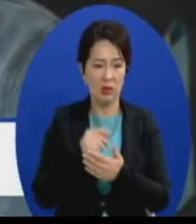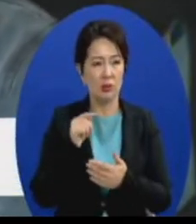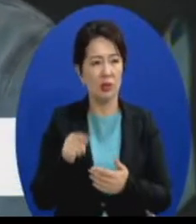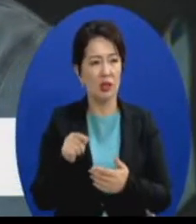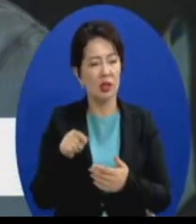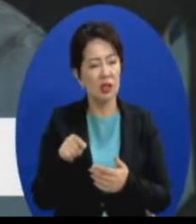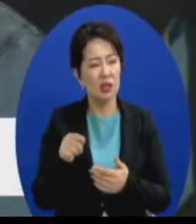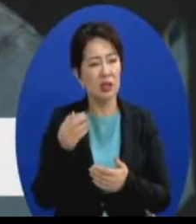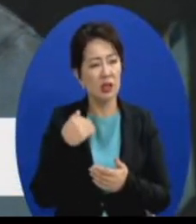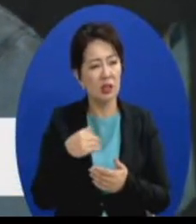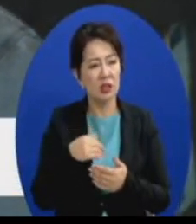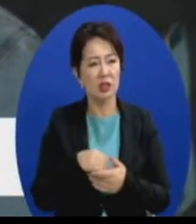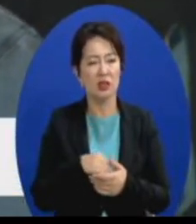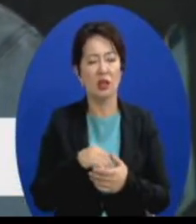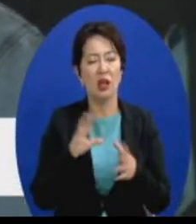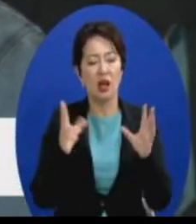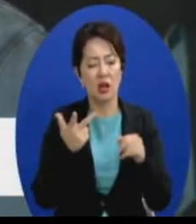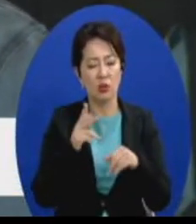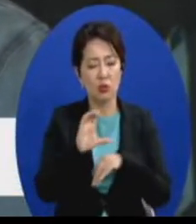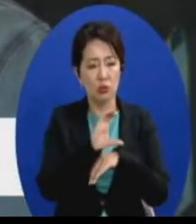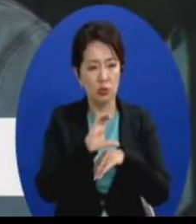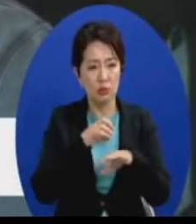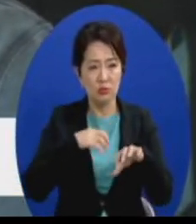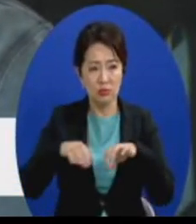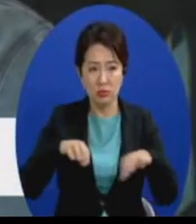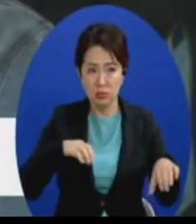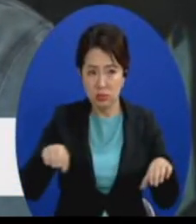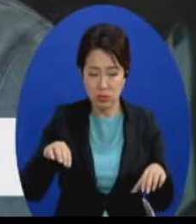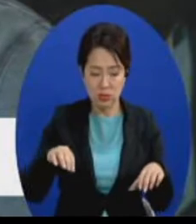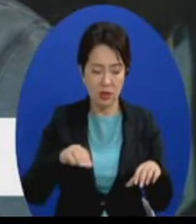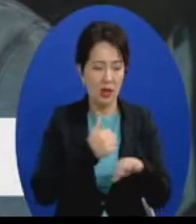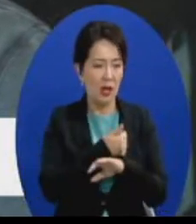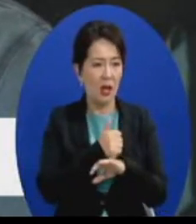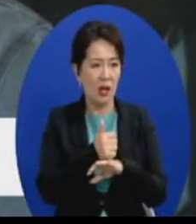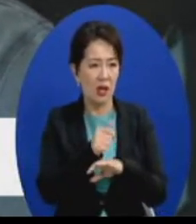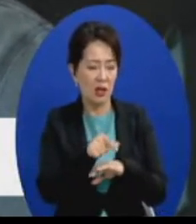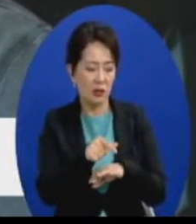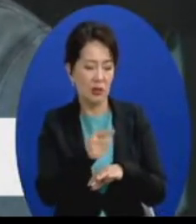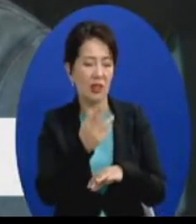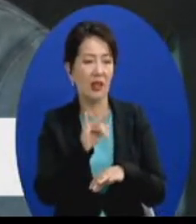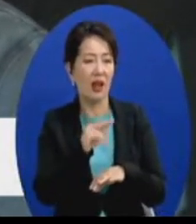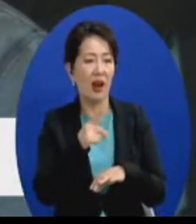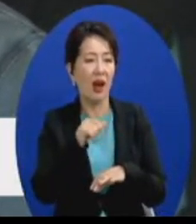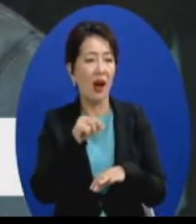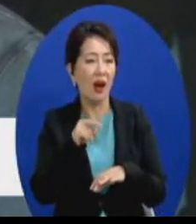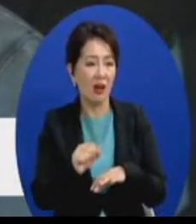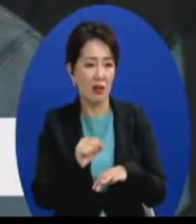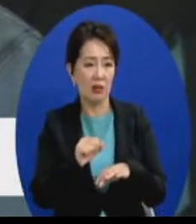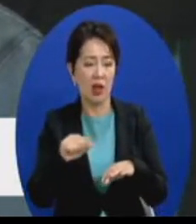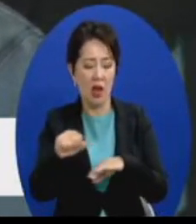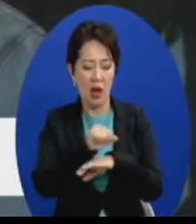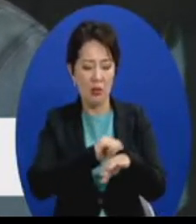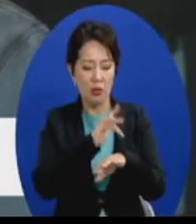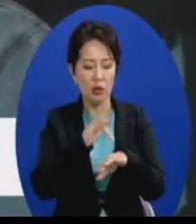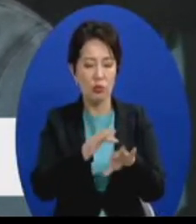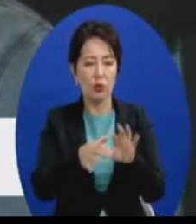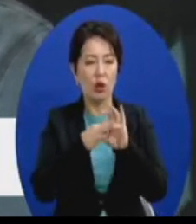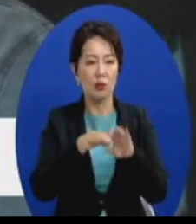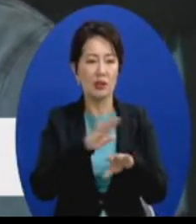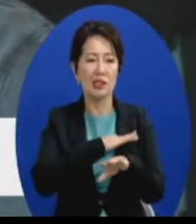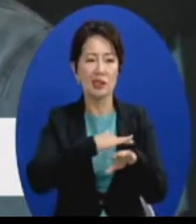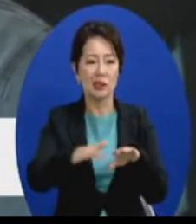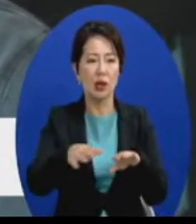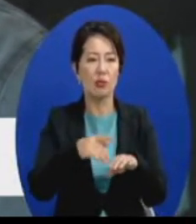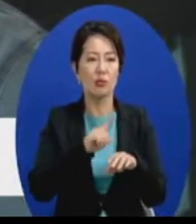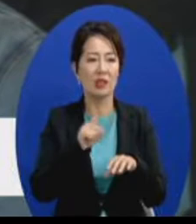ирэхэд одоо 13 сумдыг тэр гэлтгүй одоо айлч уучлалын төв болсон Дарин сумыг одоо аймгийнхаа төвтэй холбосон засмал замтай